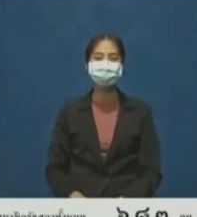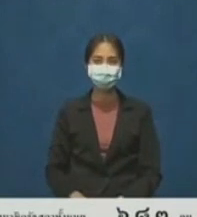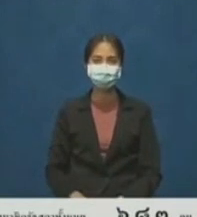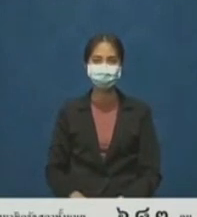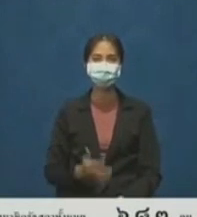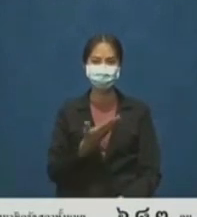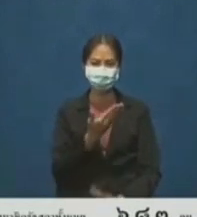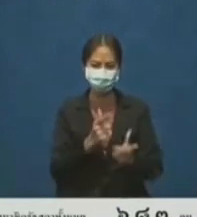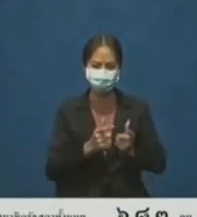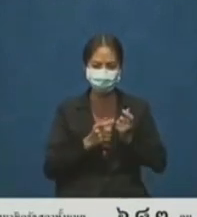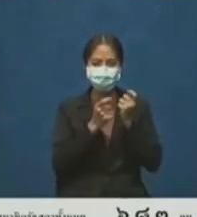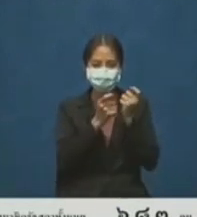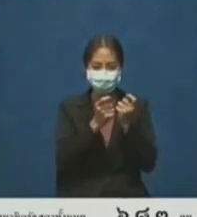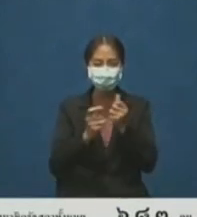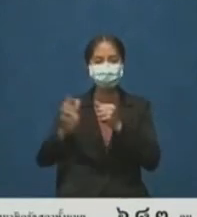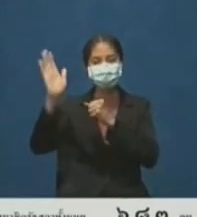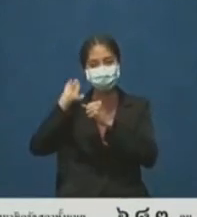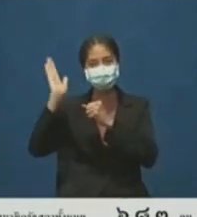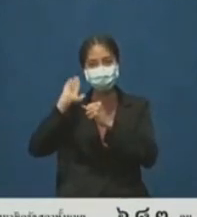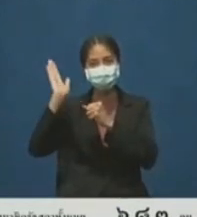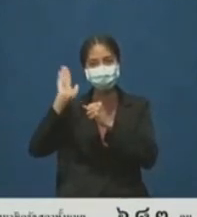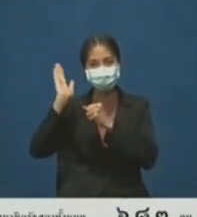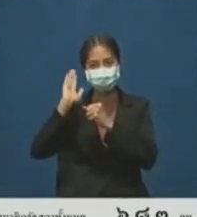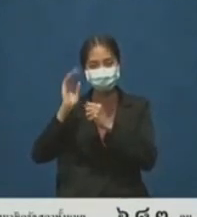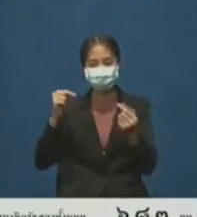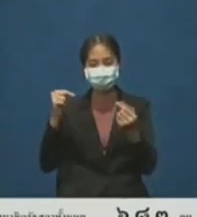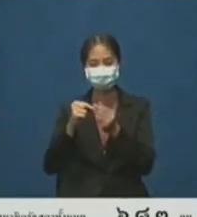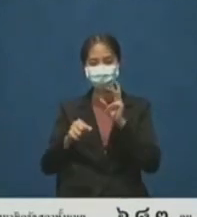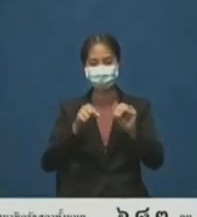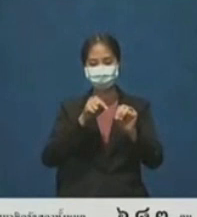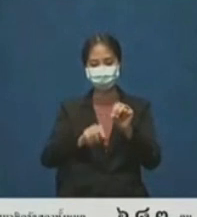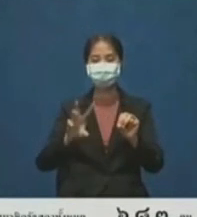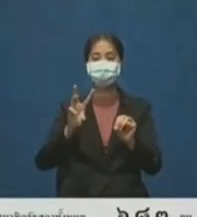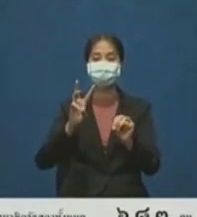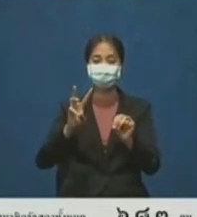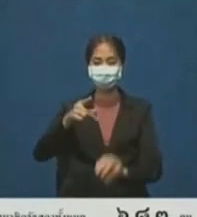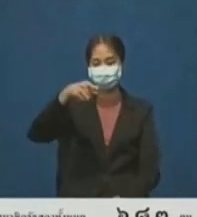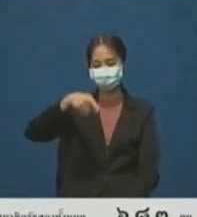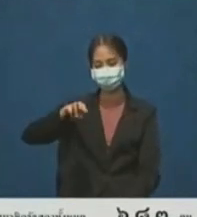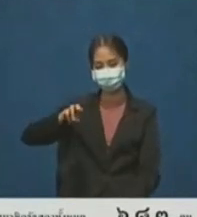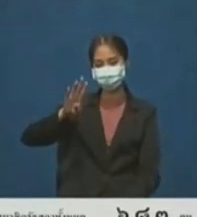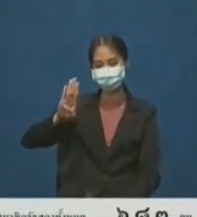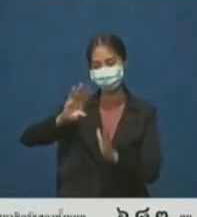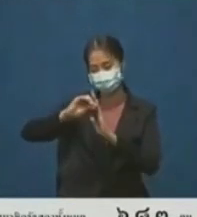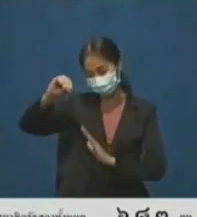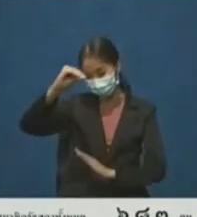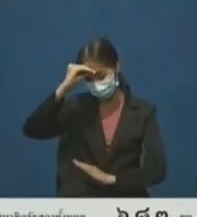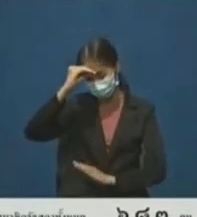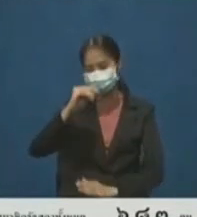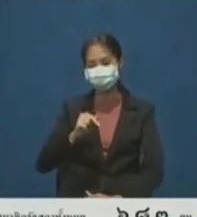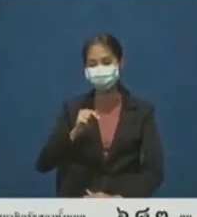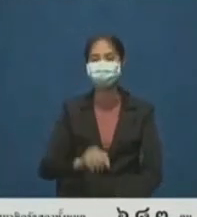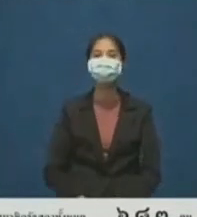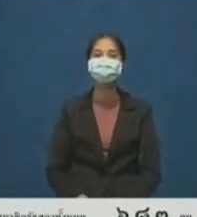าขออนุญาตท่านประธานได้อภิปรายถึงมาตรา6ของพระราชบัญญัติการศึกษา